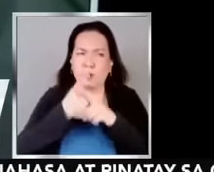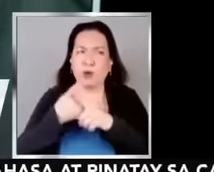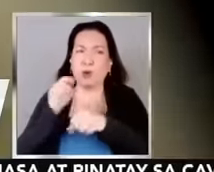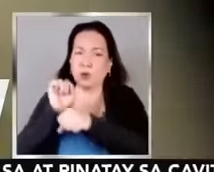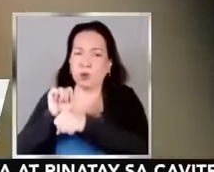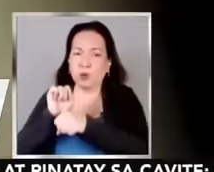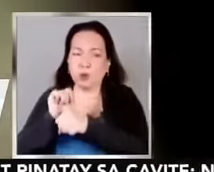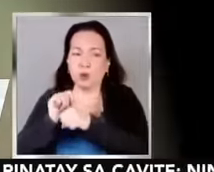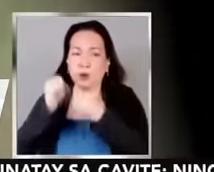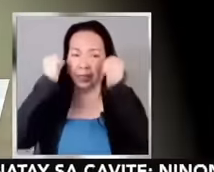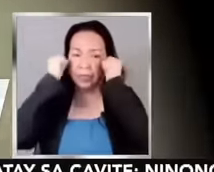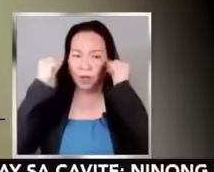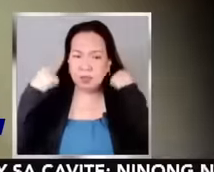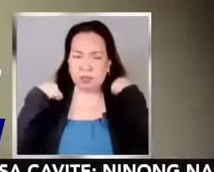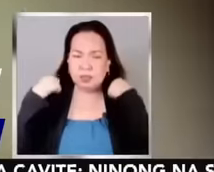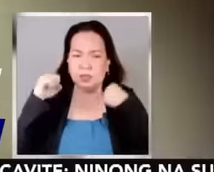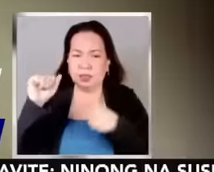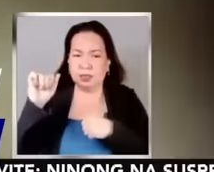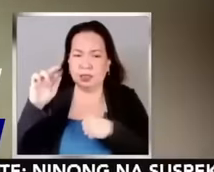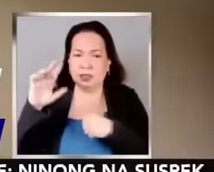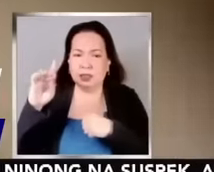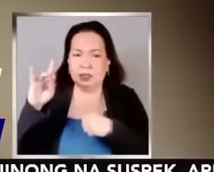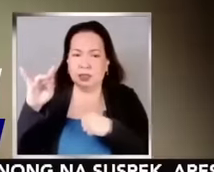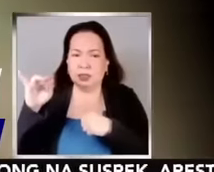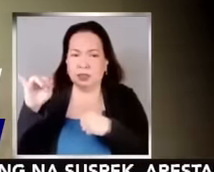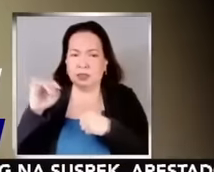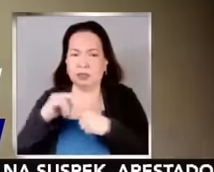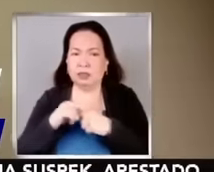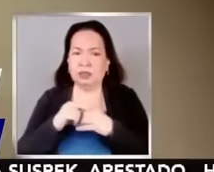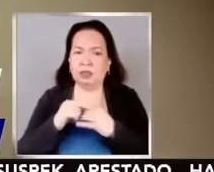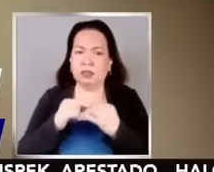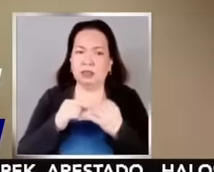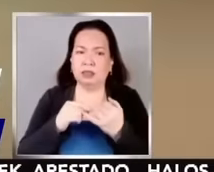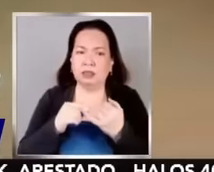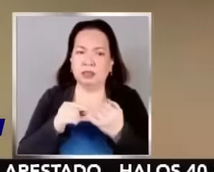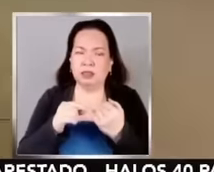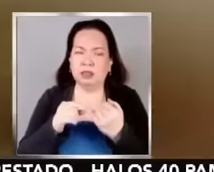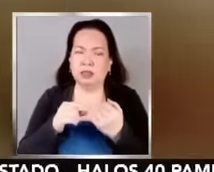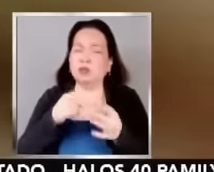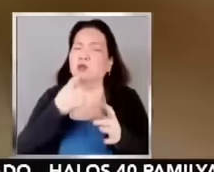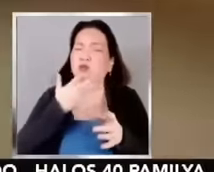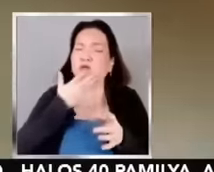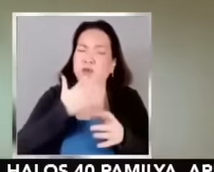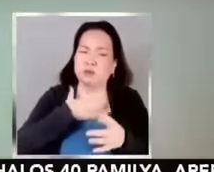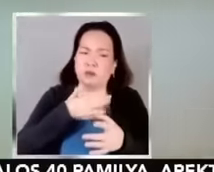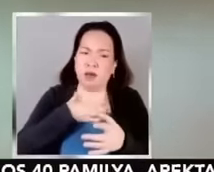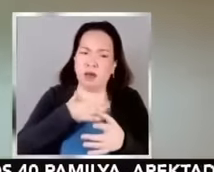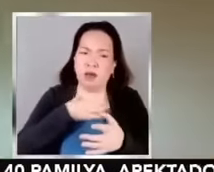Arabia. Bumalik pa po daw sa tatay, sabi niya, sige po, malambing po kalimbat. Ang nyantir